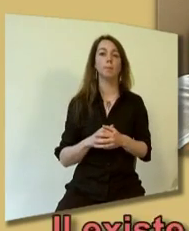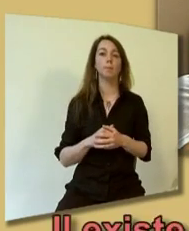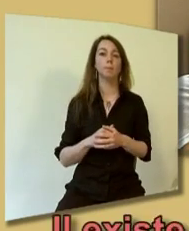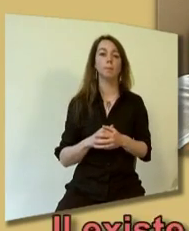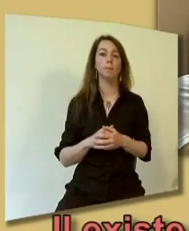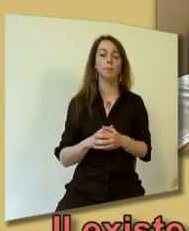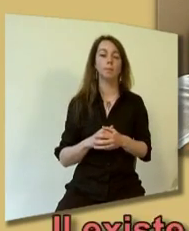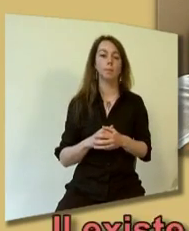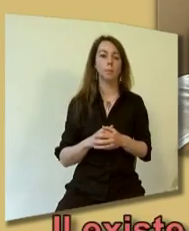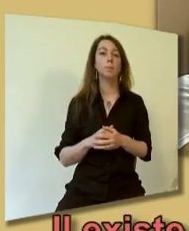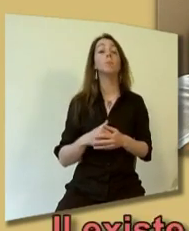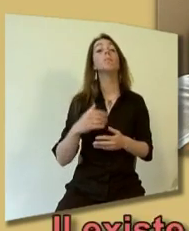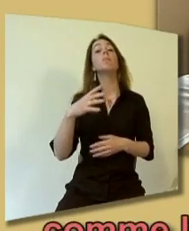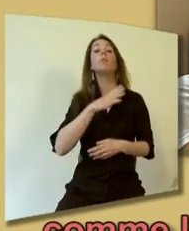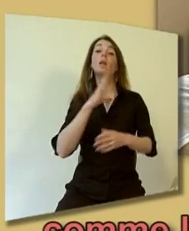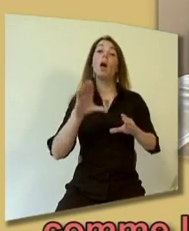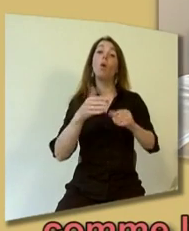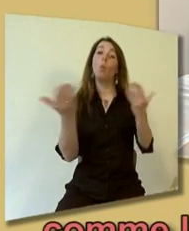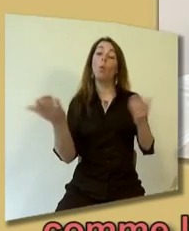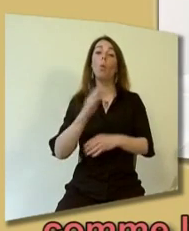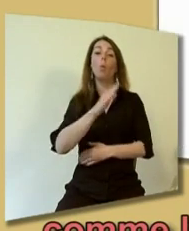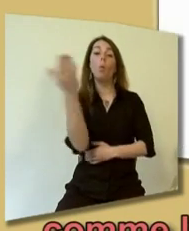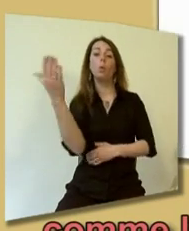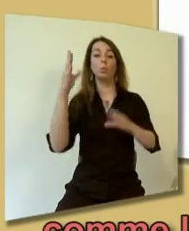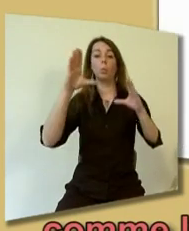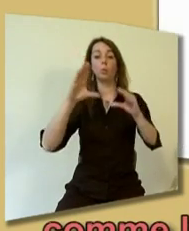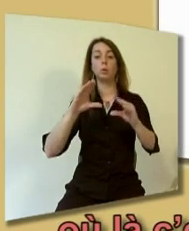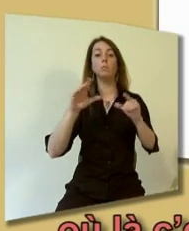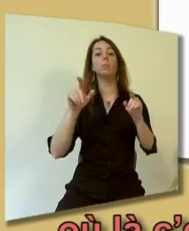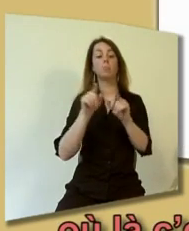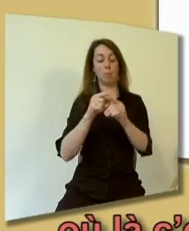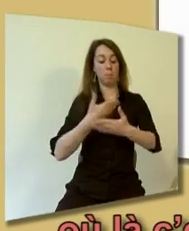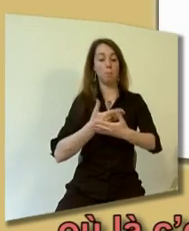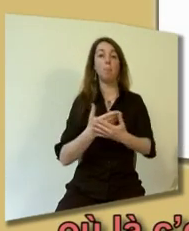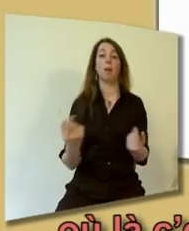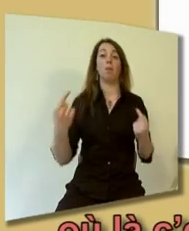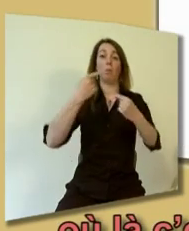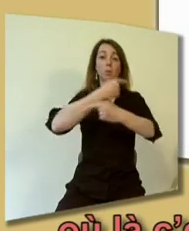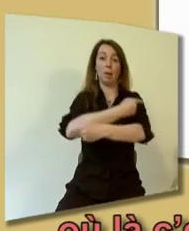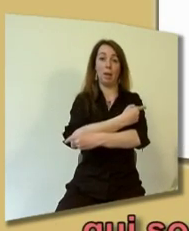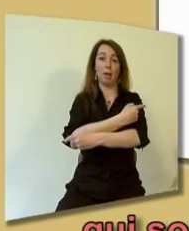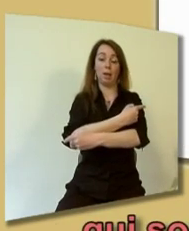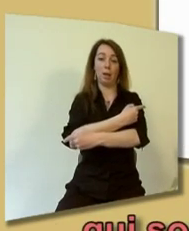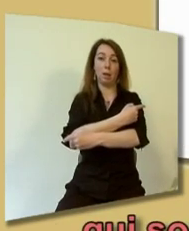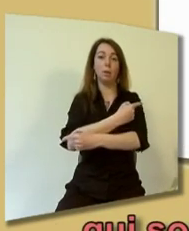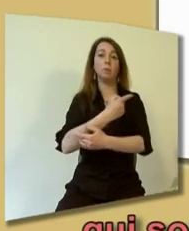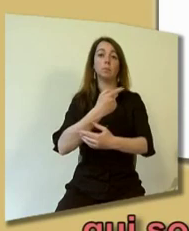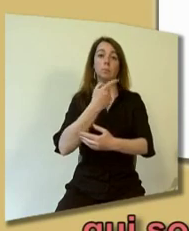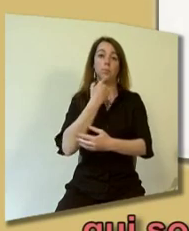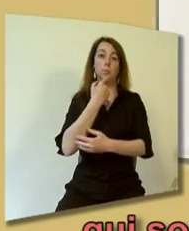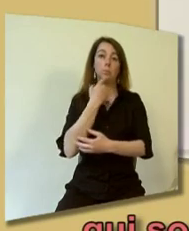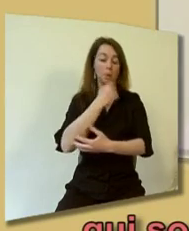Il existe d'autres positions, comme la madone inversée, où là, c'est le bras opposé qui soutiendra le